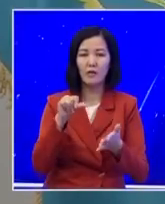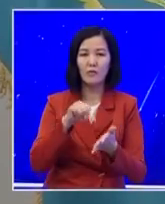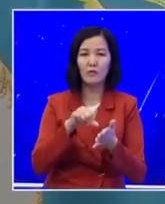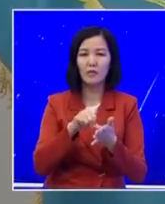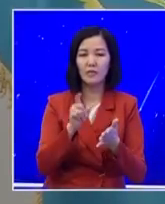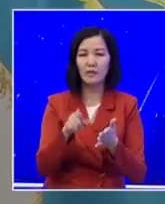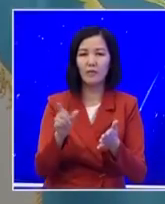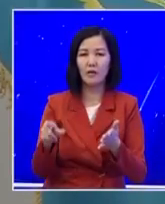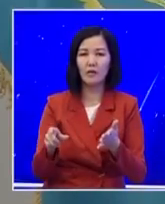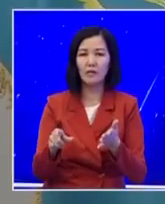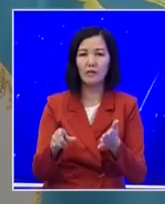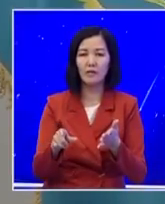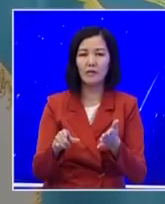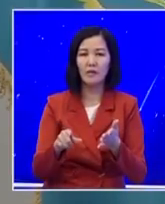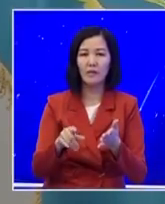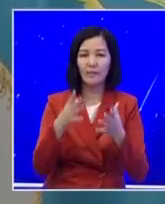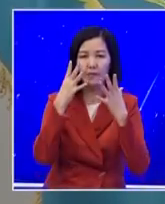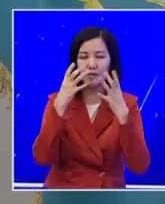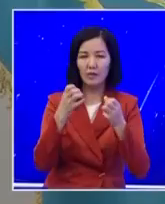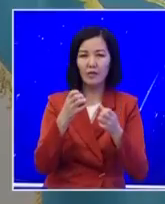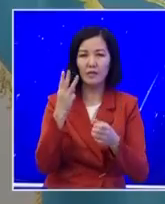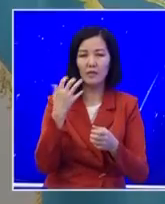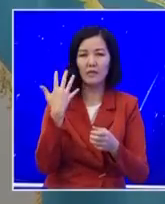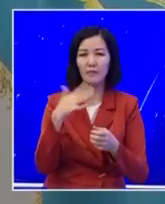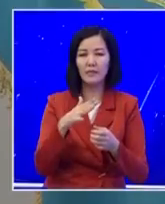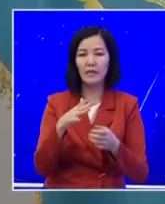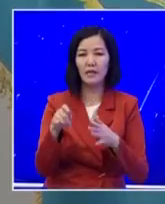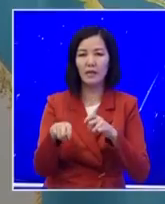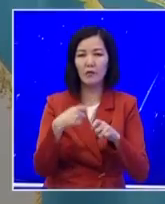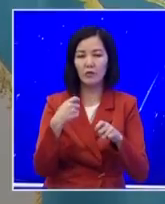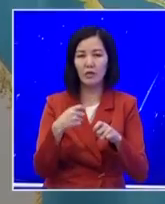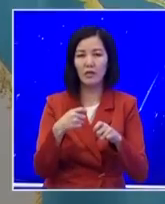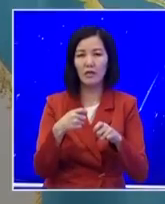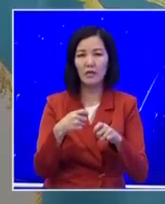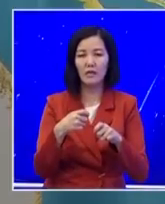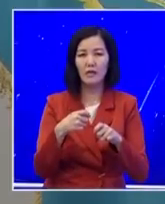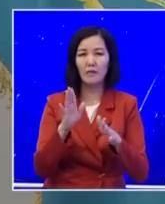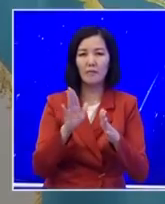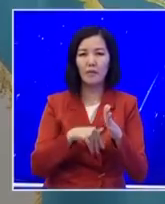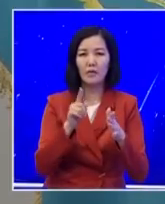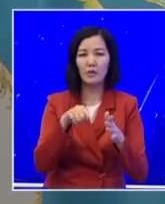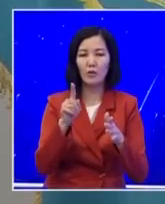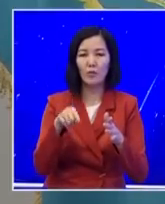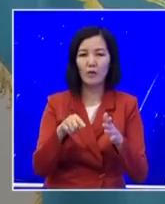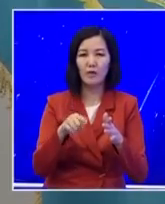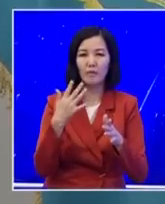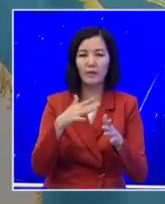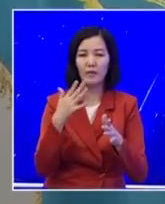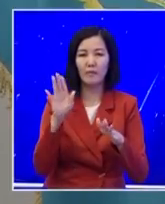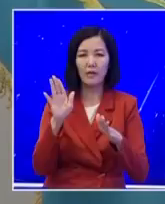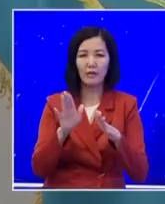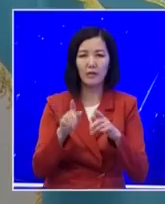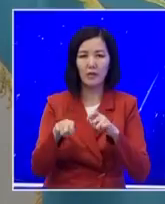движения, это затонировка 350 нарушений, маневр 174 нарушения, без госномера 55, проезд на